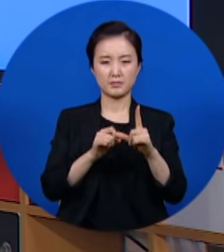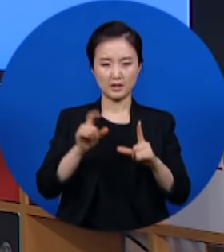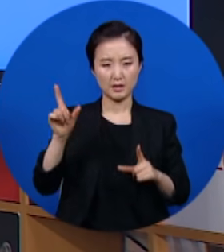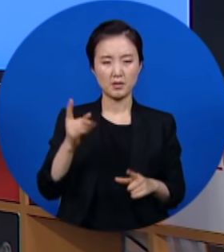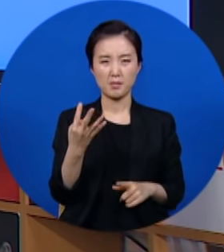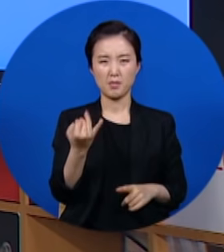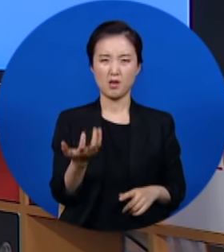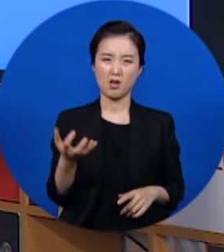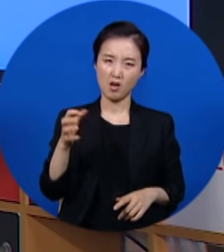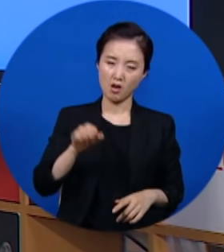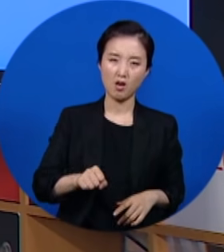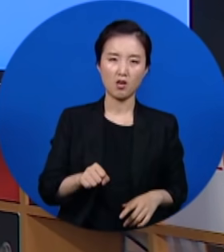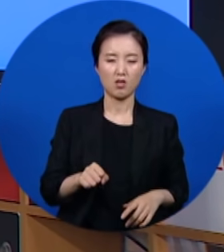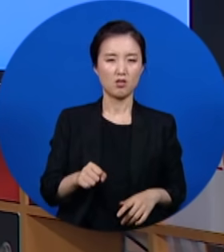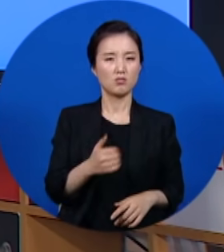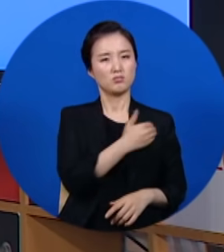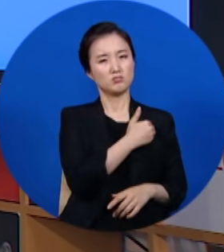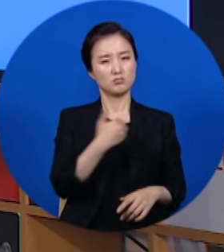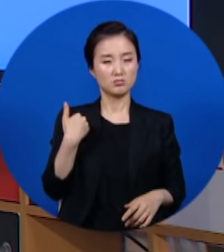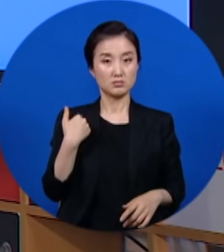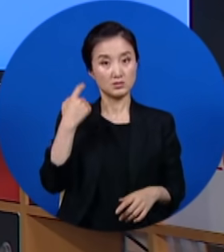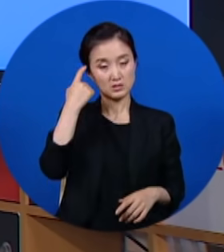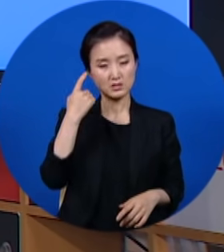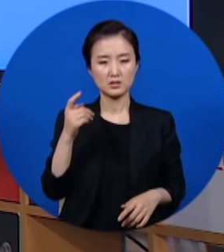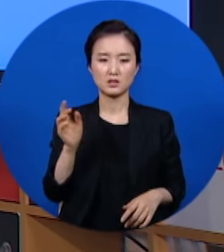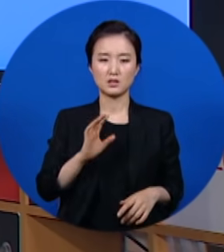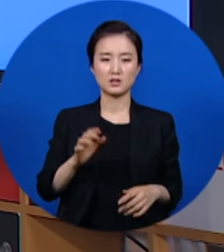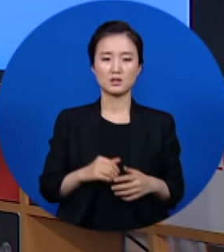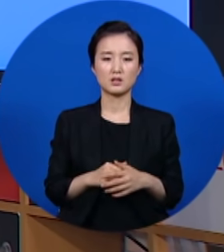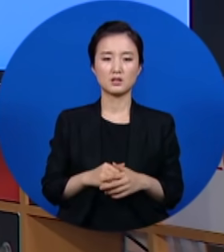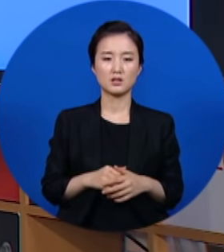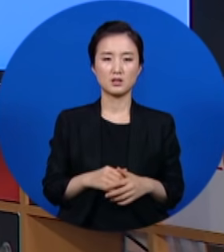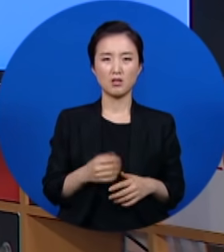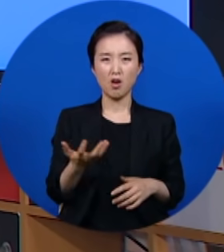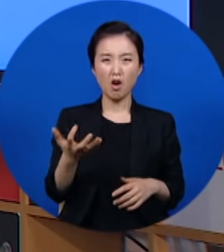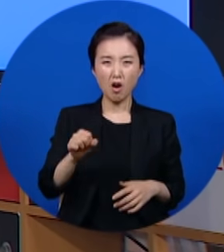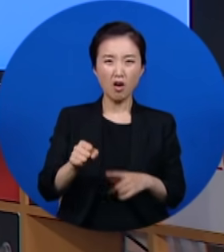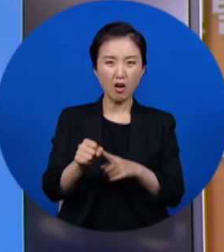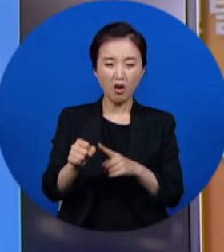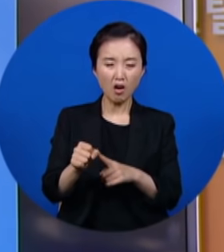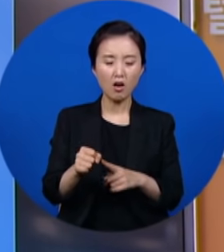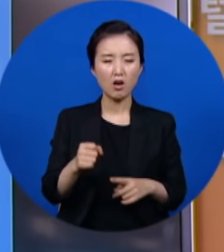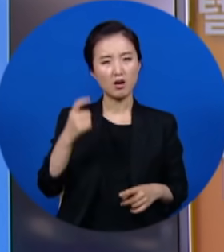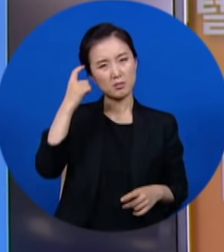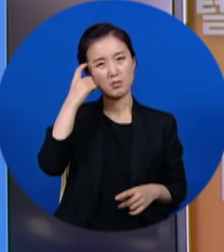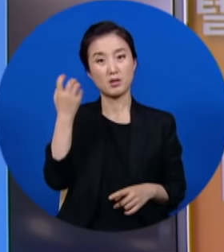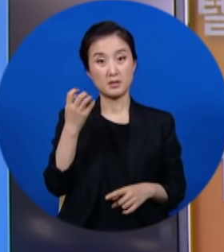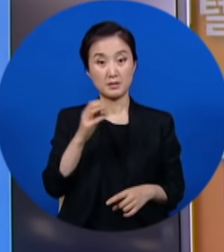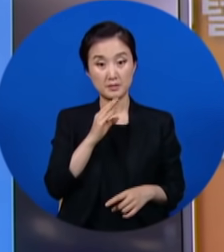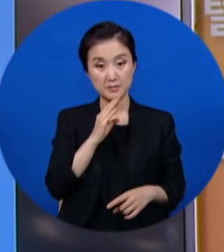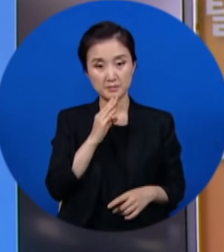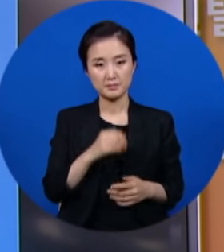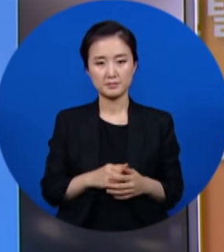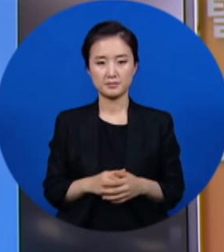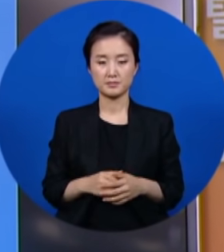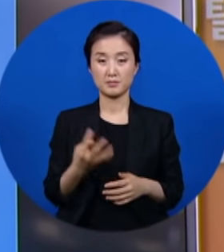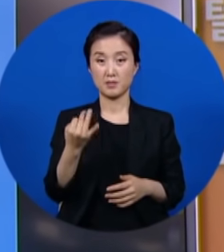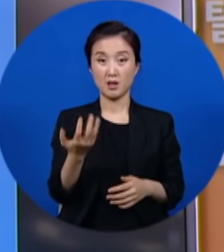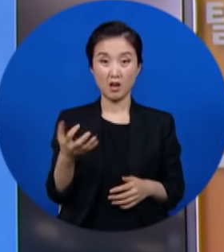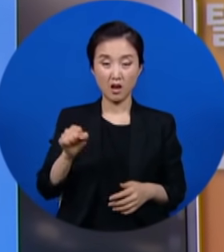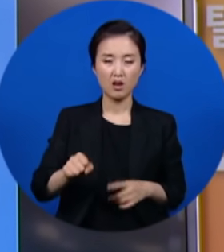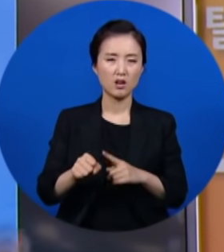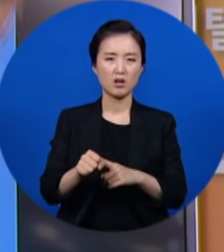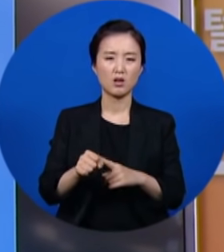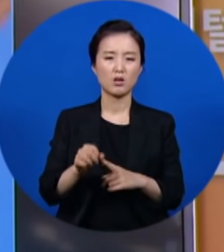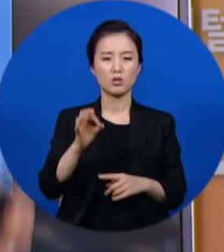억이 있어야 노 대표가 된다 우리나라는 있지도 않은 배당금 다들 비 치거든요 4 며 덕이 있으면 놀이로 4 많아요